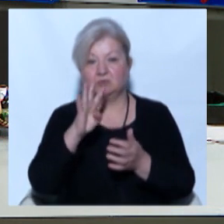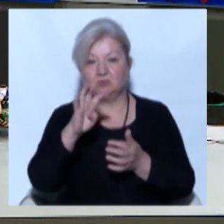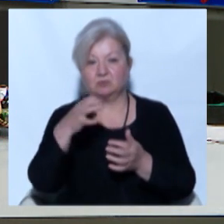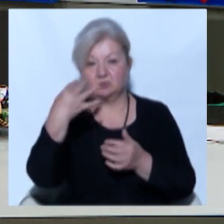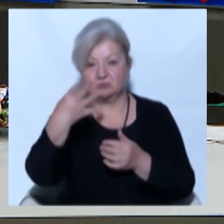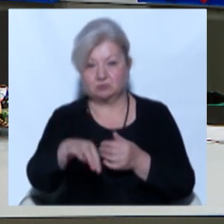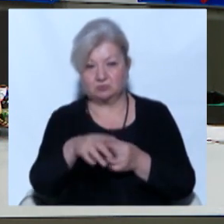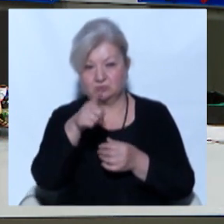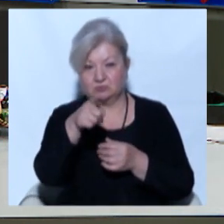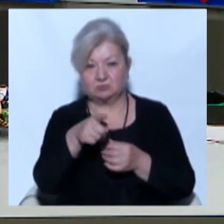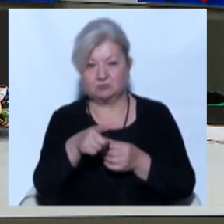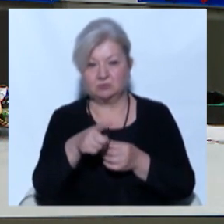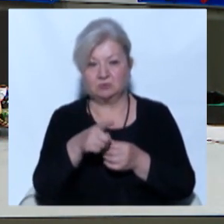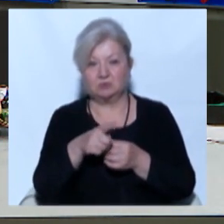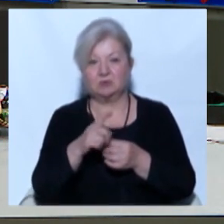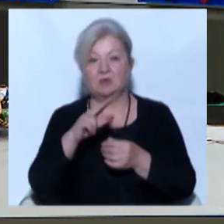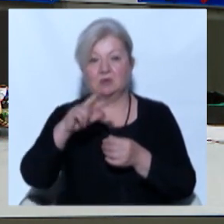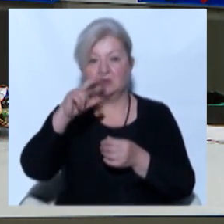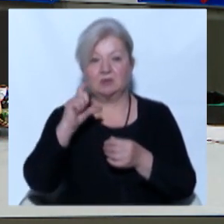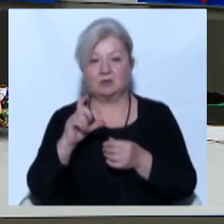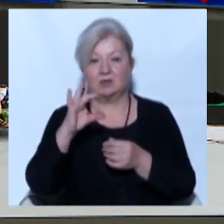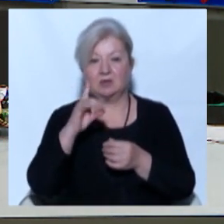აი ესე 440